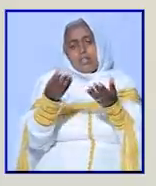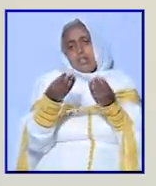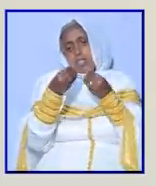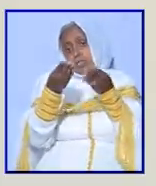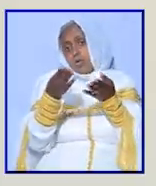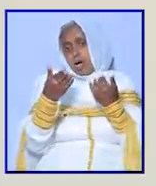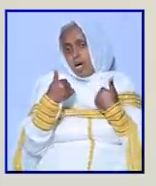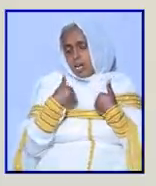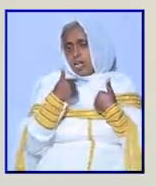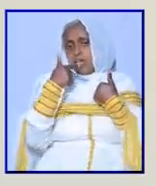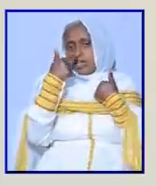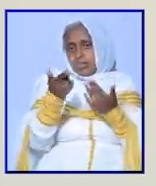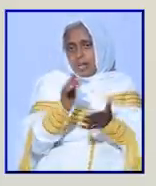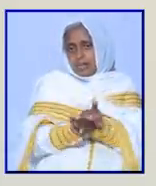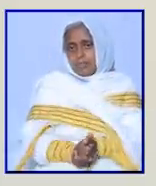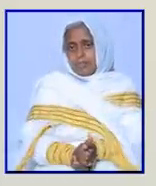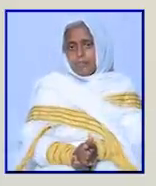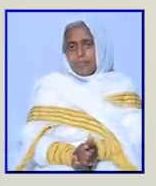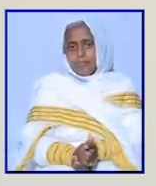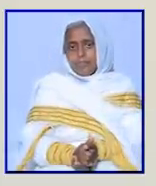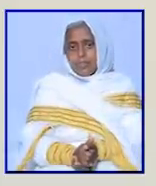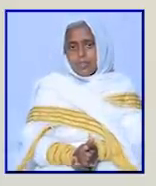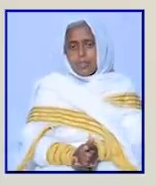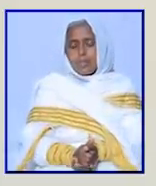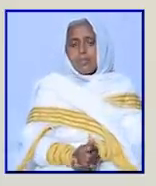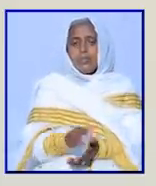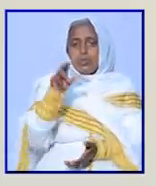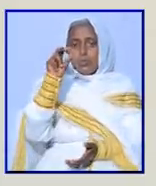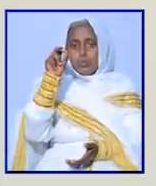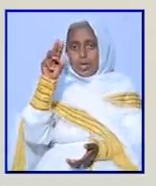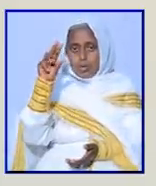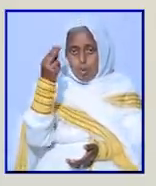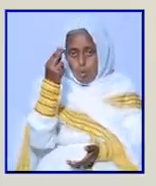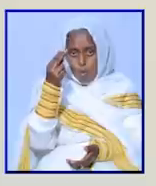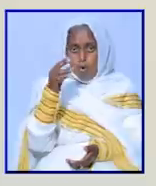የተሰጠዋል ይላል ወቦ